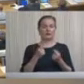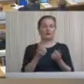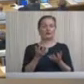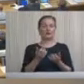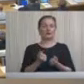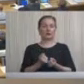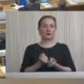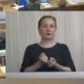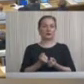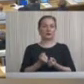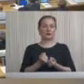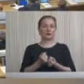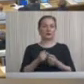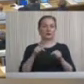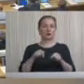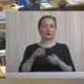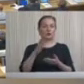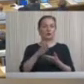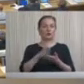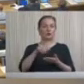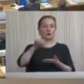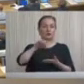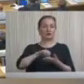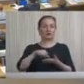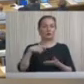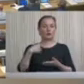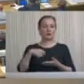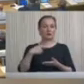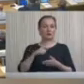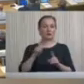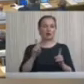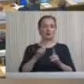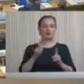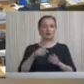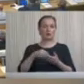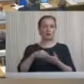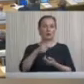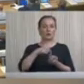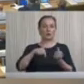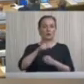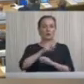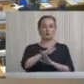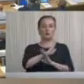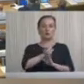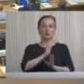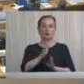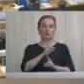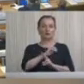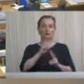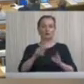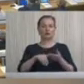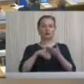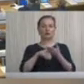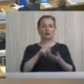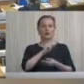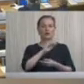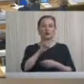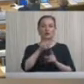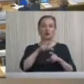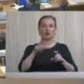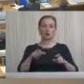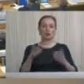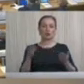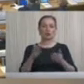на 2 місяці бізнес від землі. На місяць звільнили, на місяць не звільнили. Тобі ж податки платіть, людей